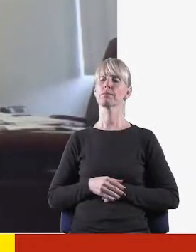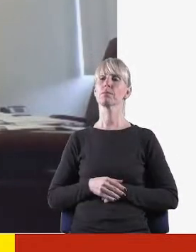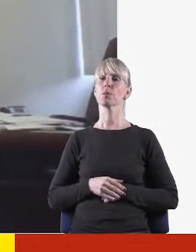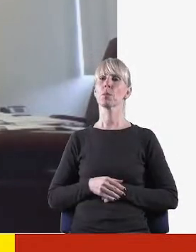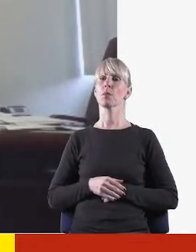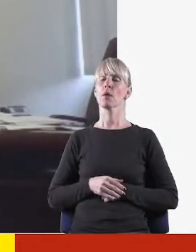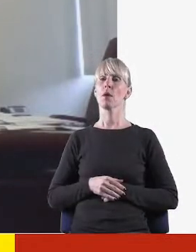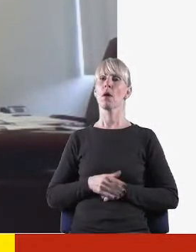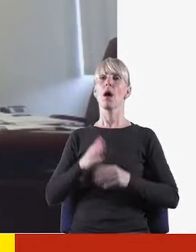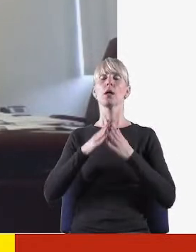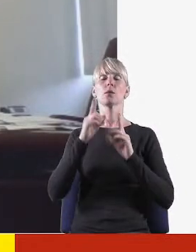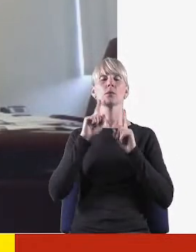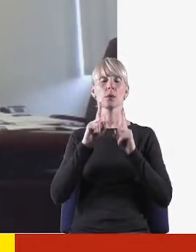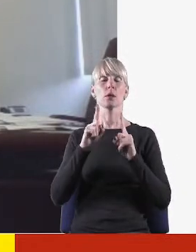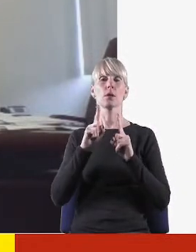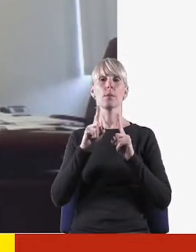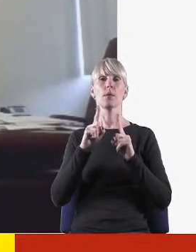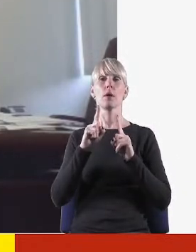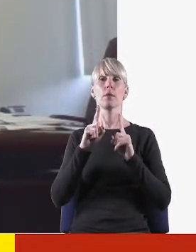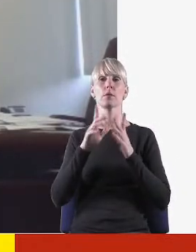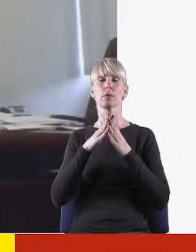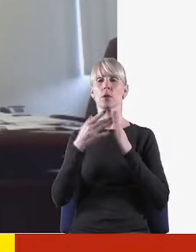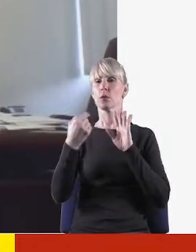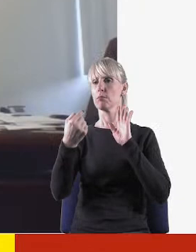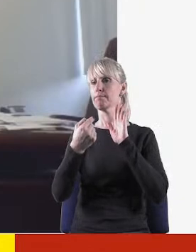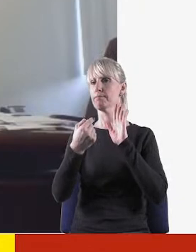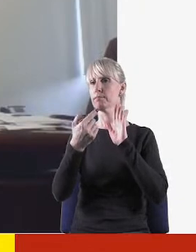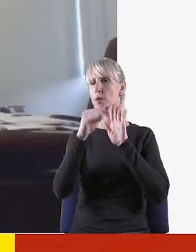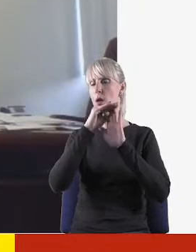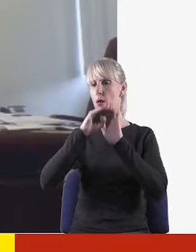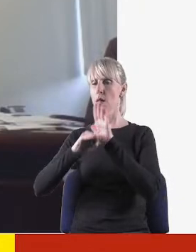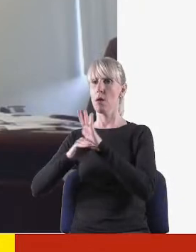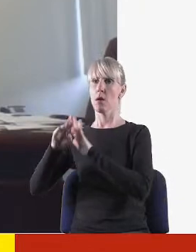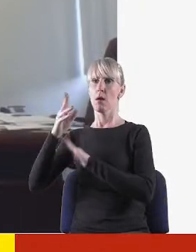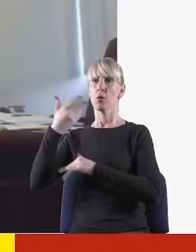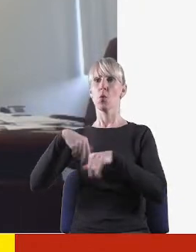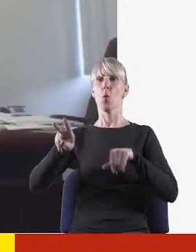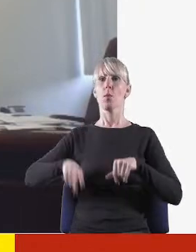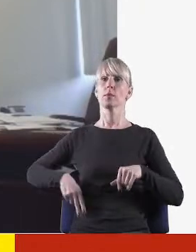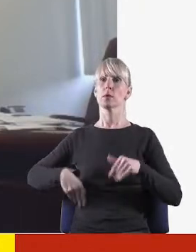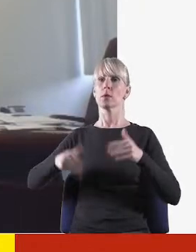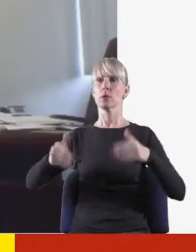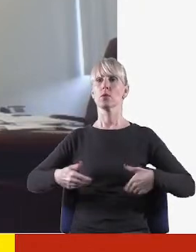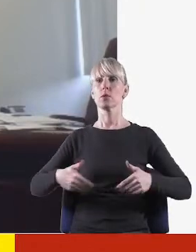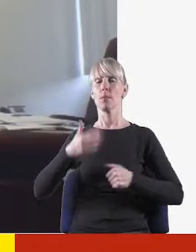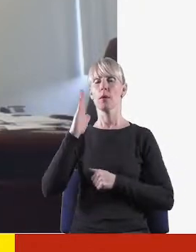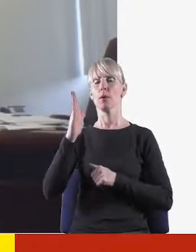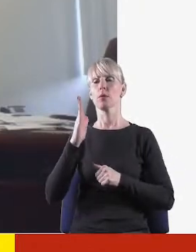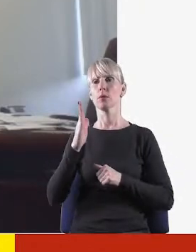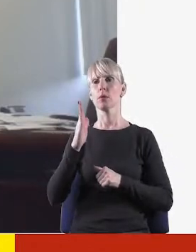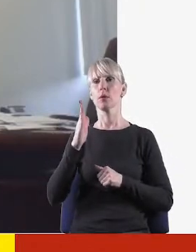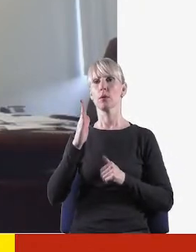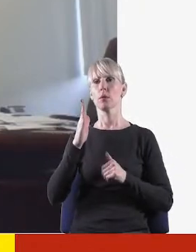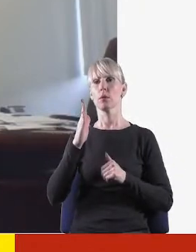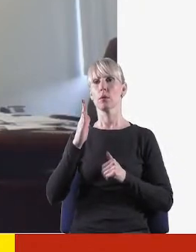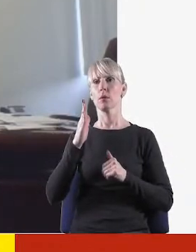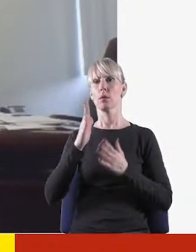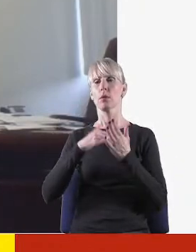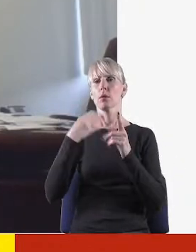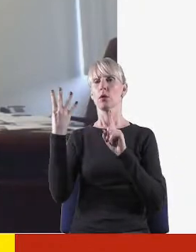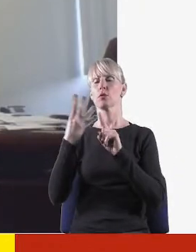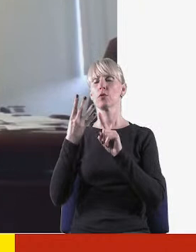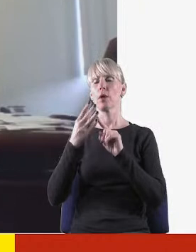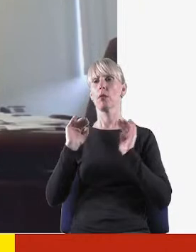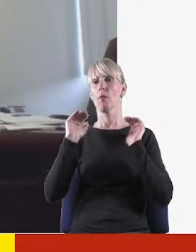przedstawiająca prognozy również Ministerstwa Zdrowia, że będziemy mieli do czynienia z czwartą